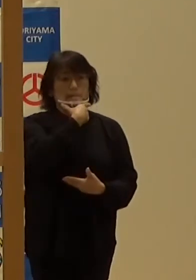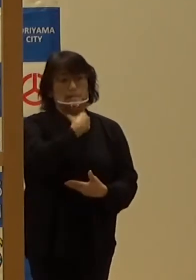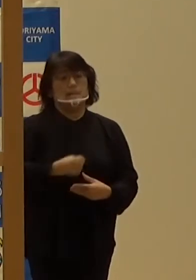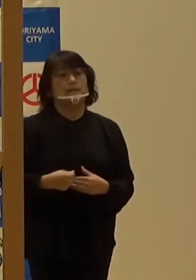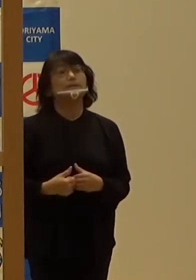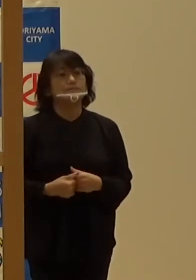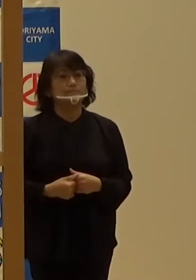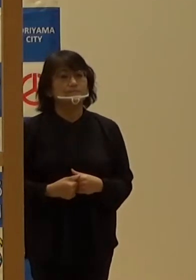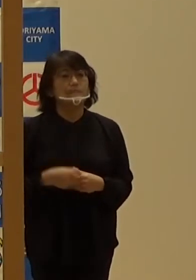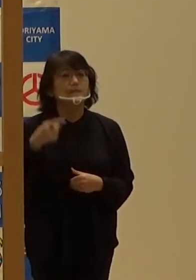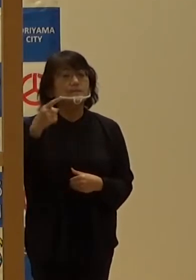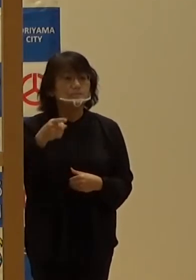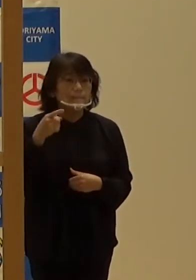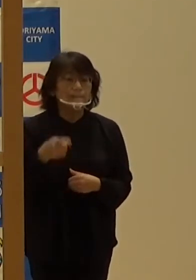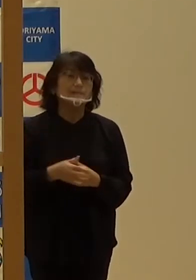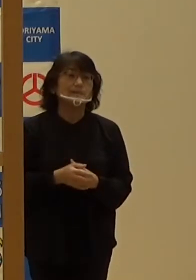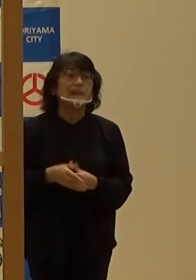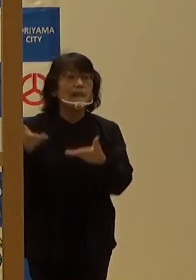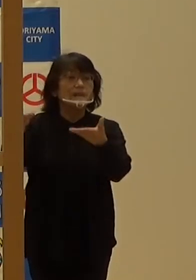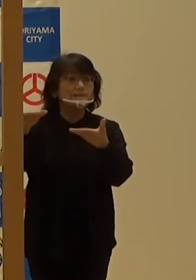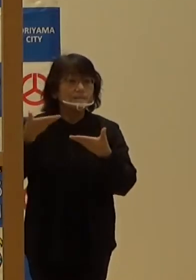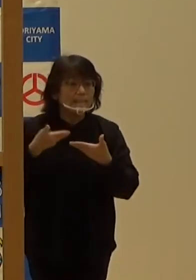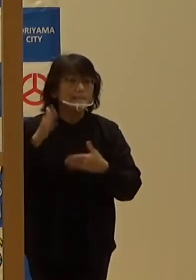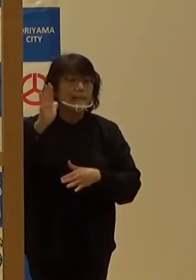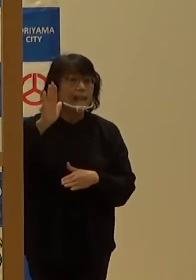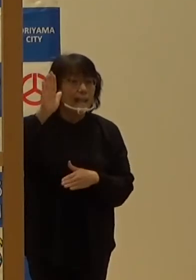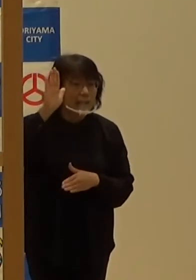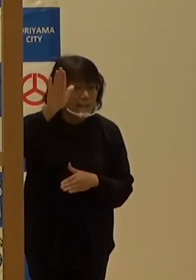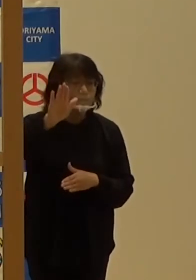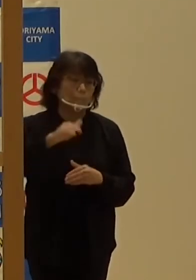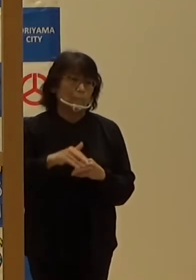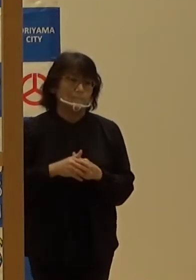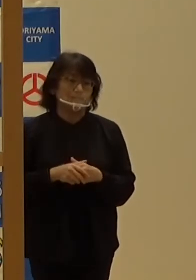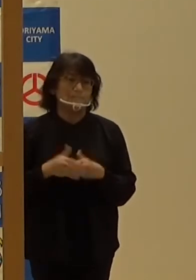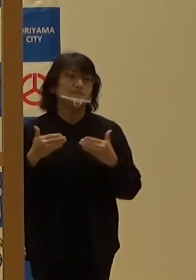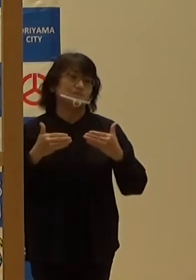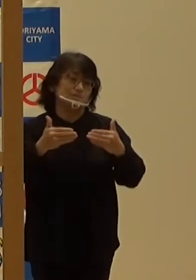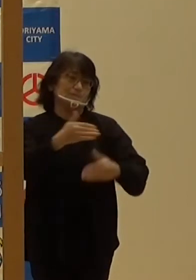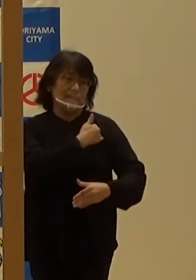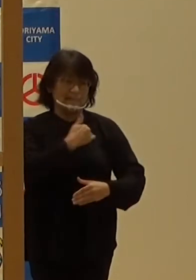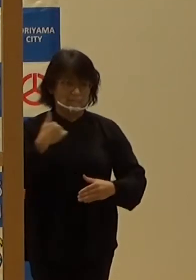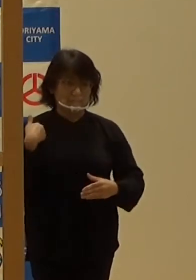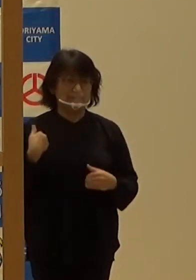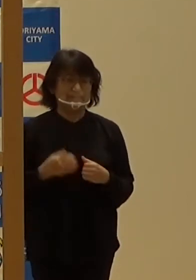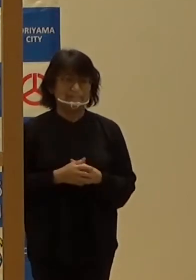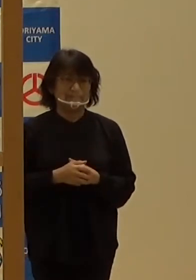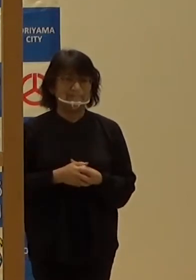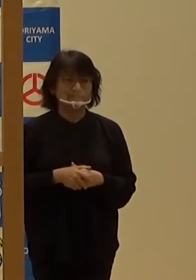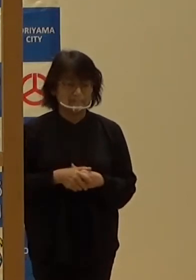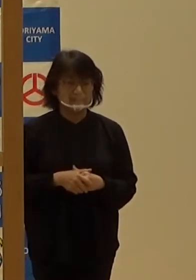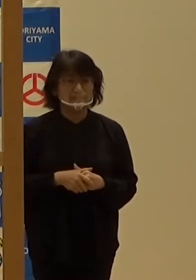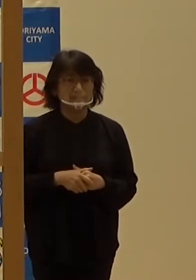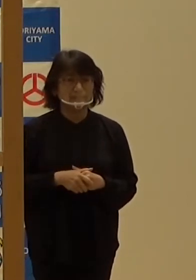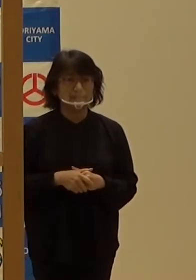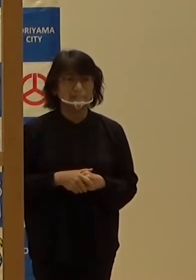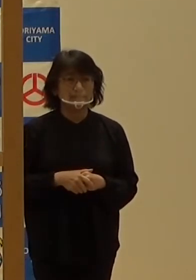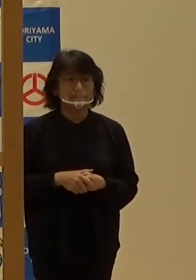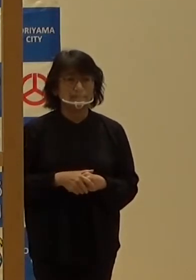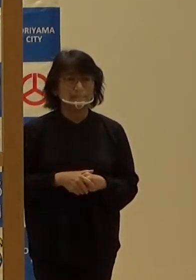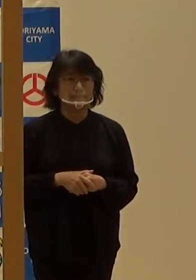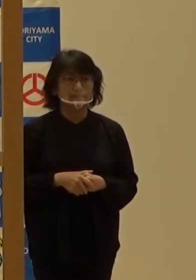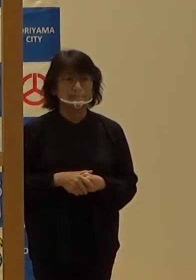提での話でございますから、があの今回の方向を取った次第でございます。